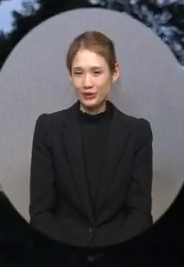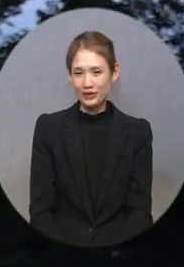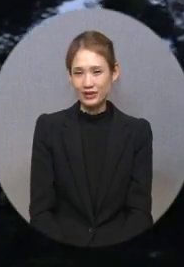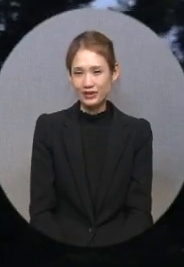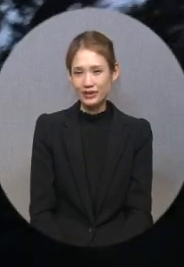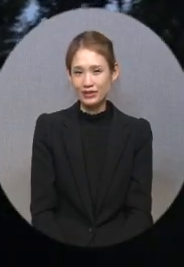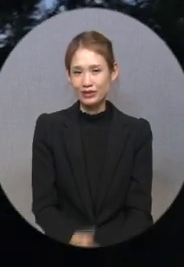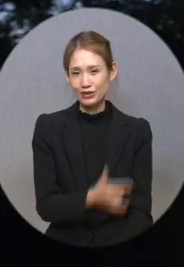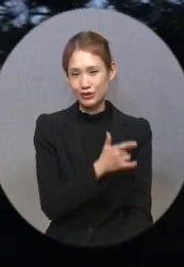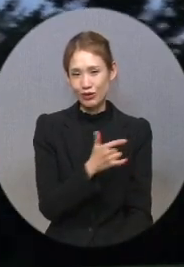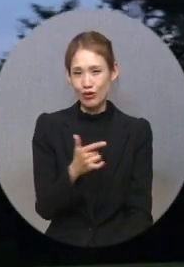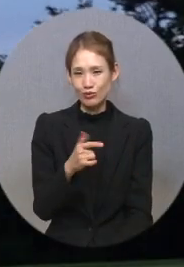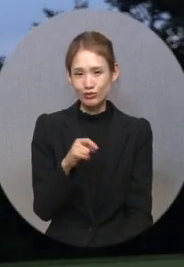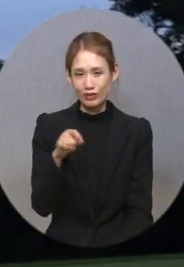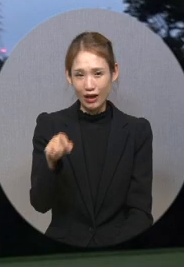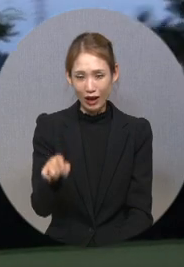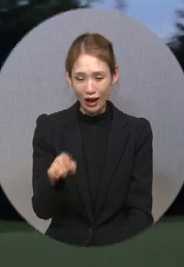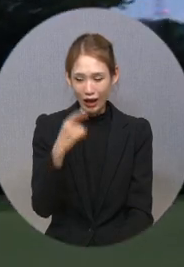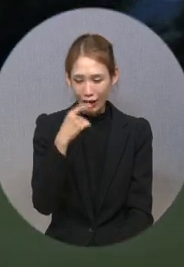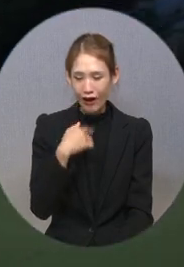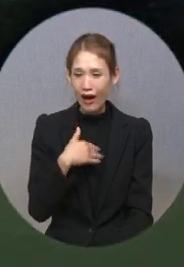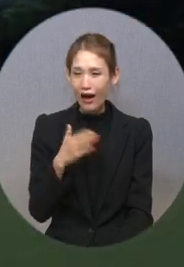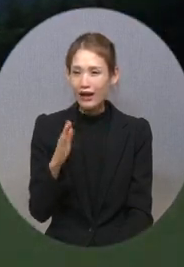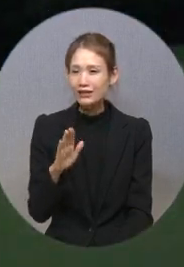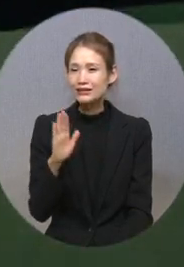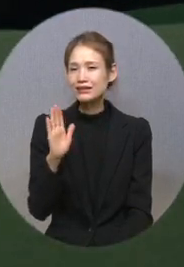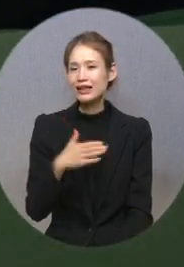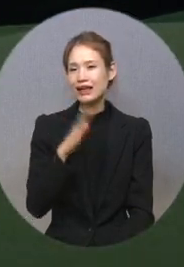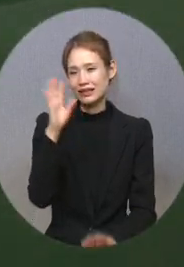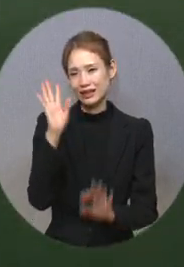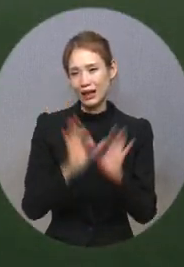매우 앞인 줄 알았더니 잘못 쳤네.